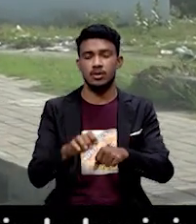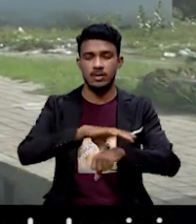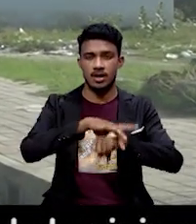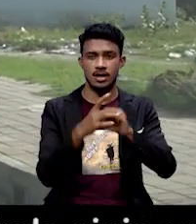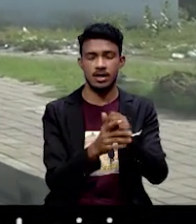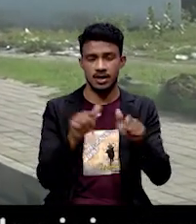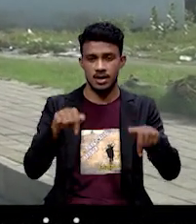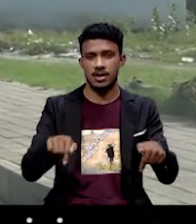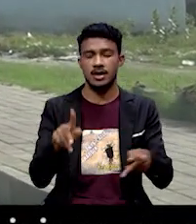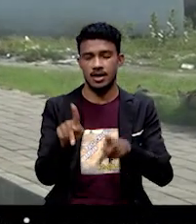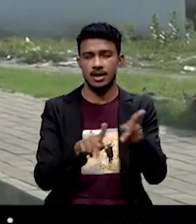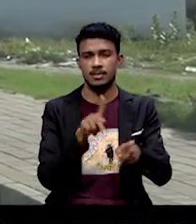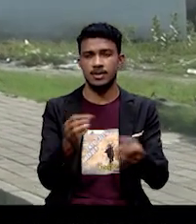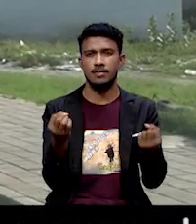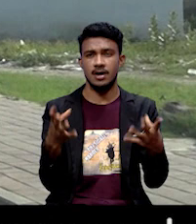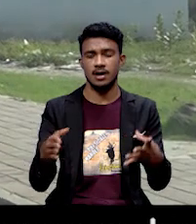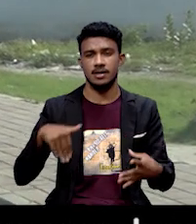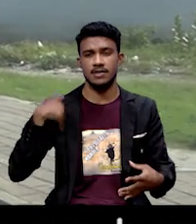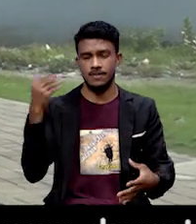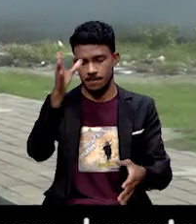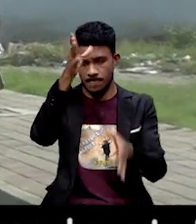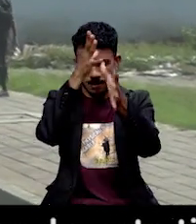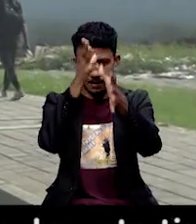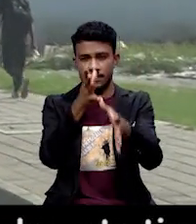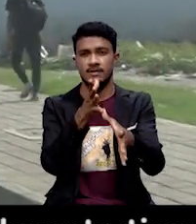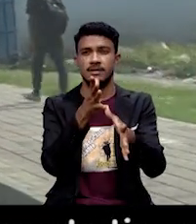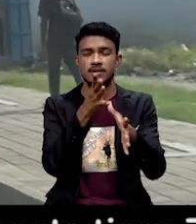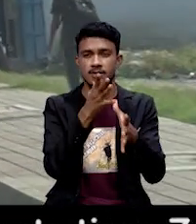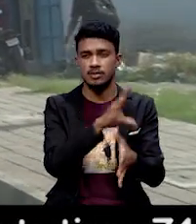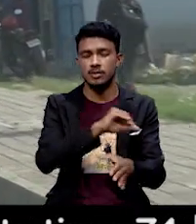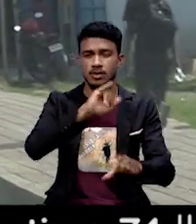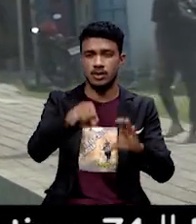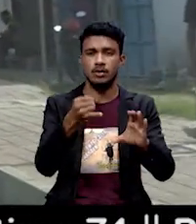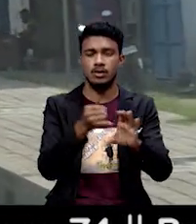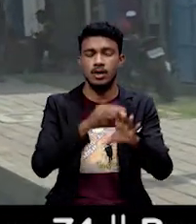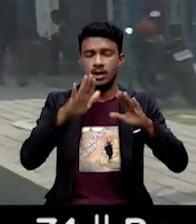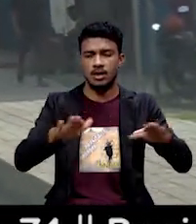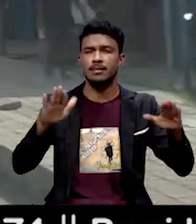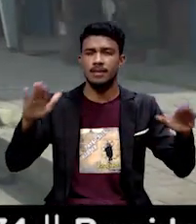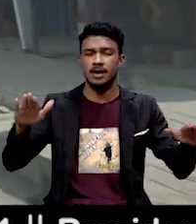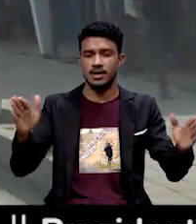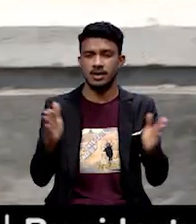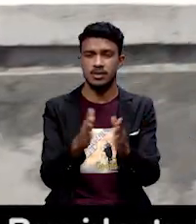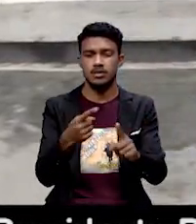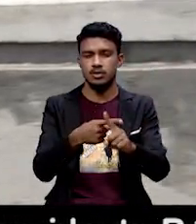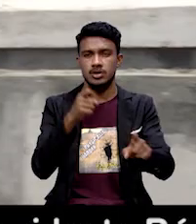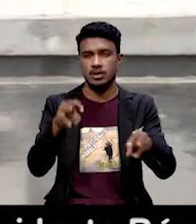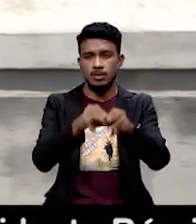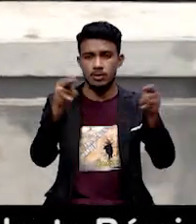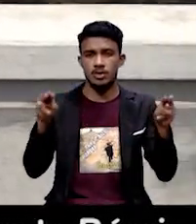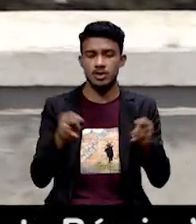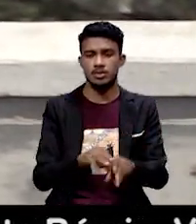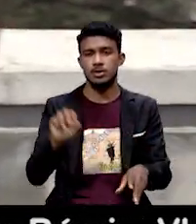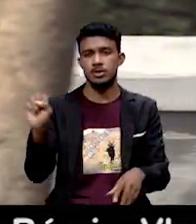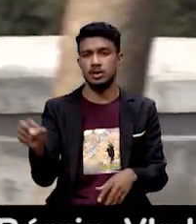ema wine, klosan, ferik, katuas, inclui labari kikoan, husi municipio Sanulo Resing